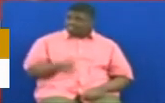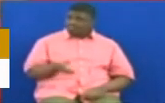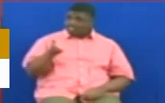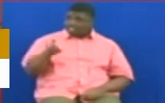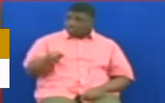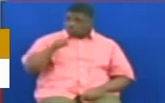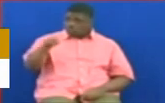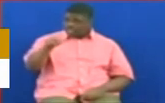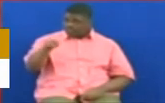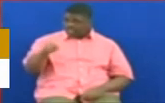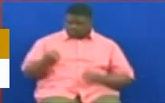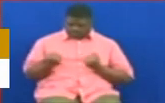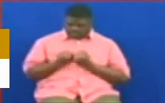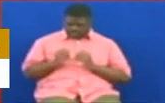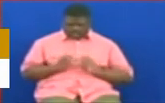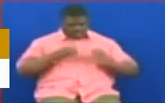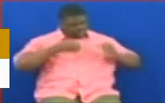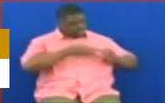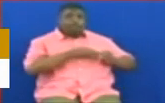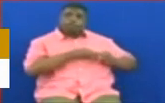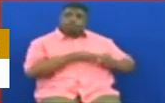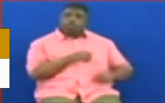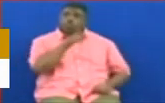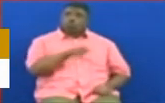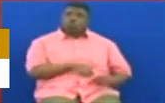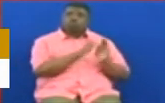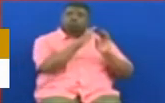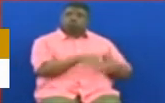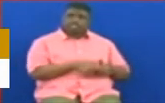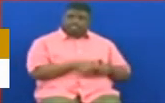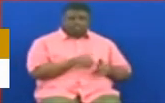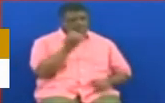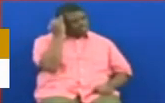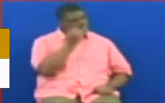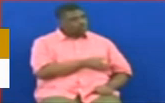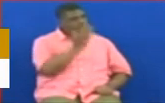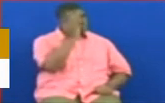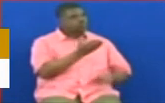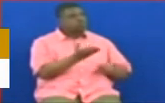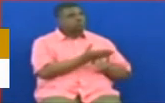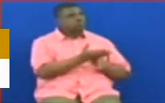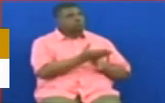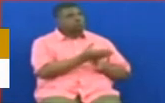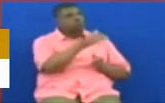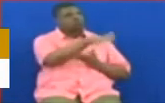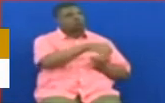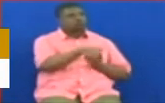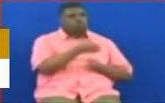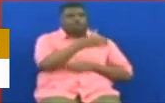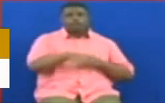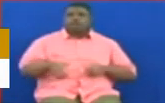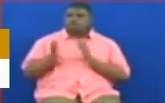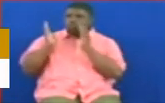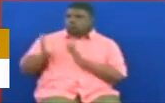wewe uliyeunda timu ya wabunge kuishauri serikali kuhusu shughuli za uvuvi wa bahari kuu. Na